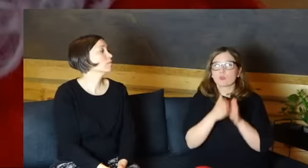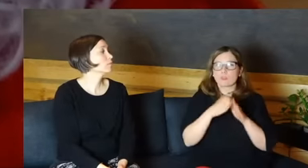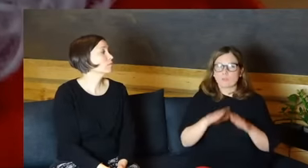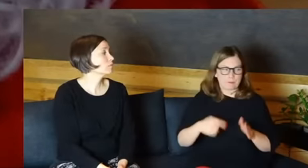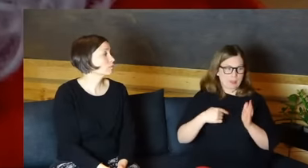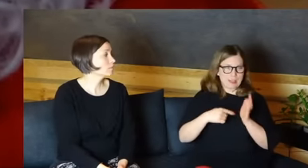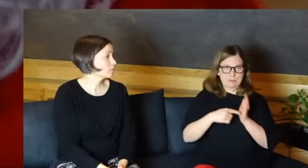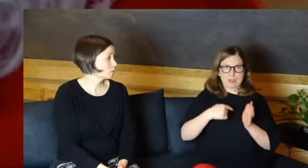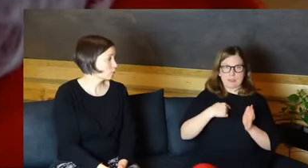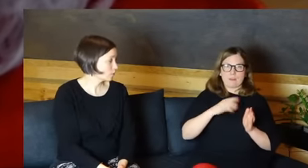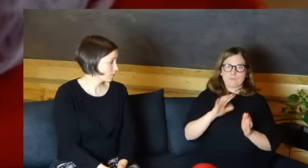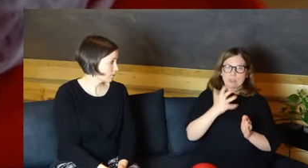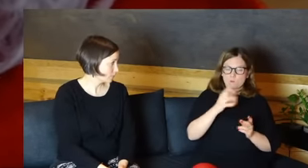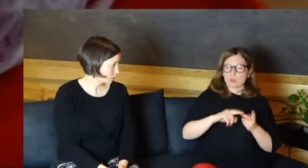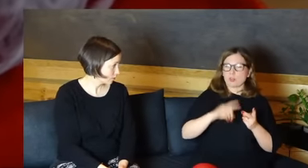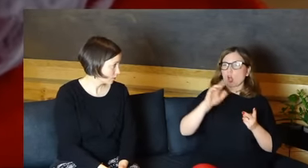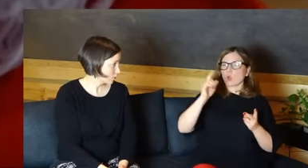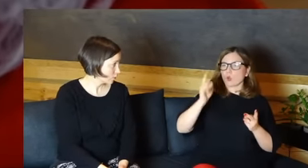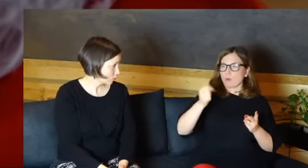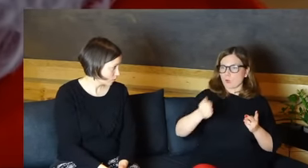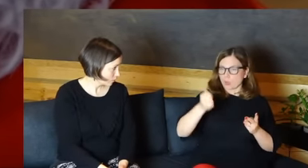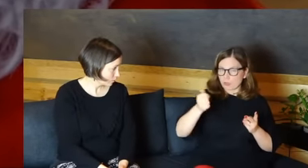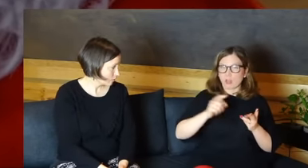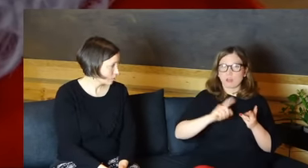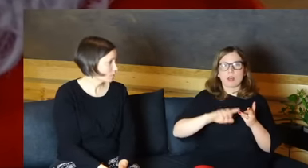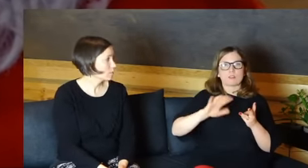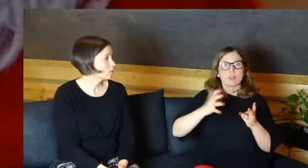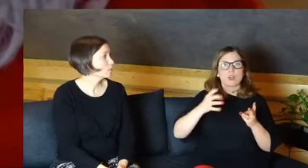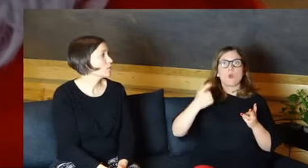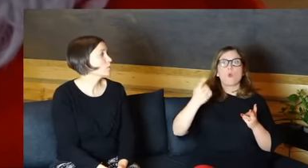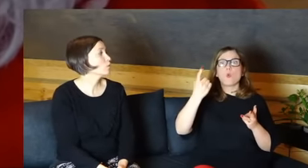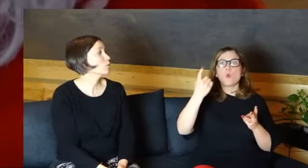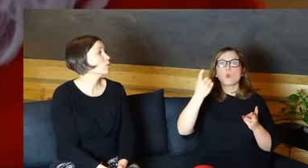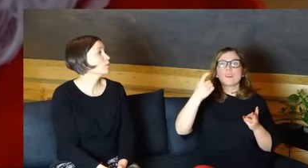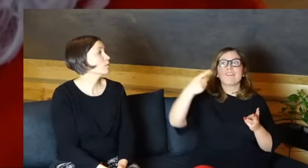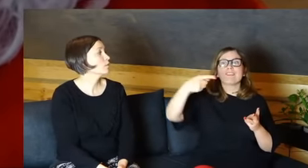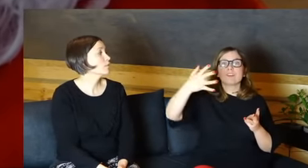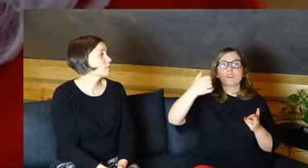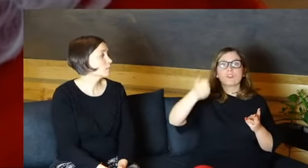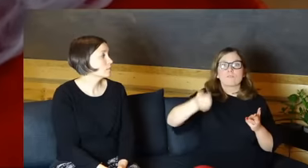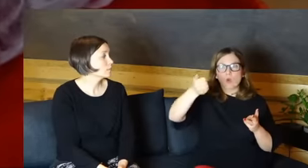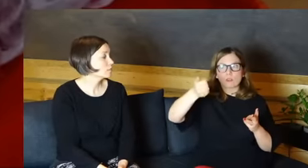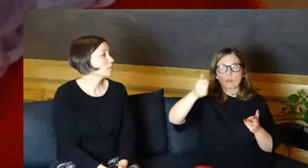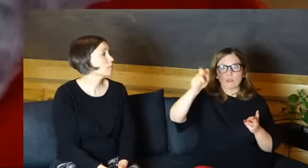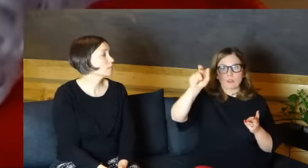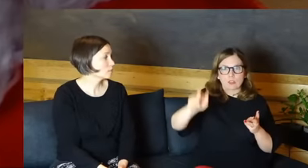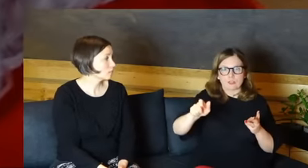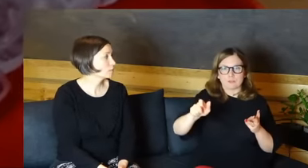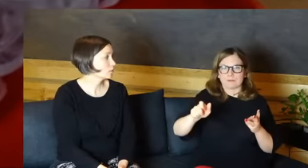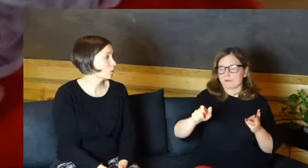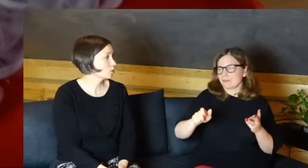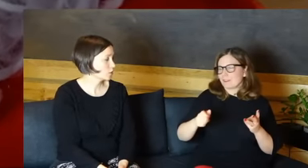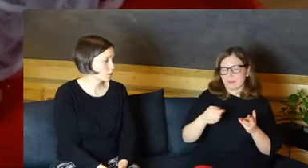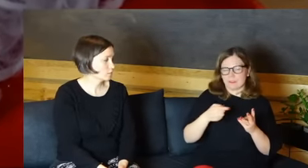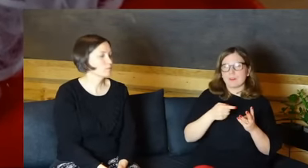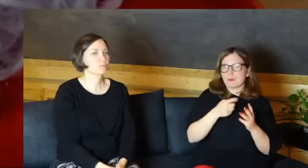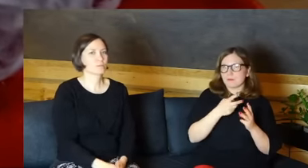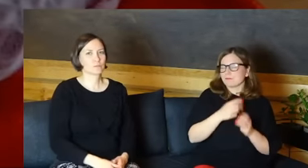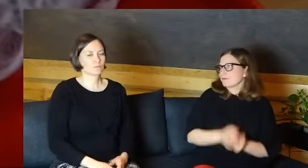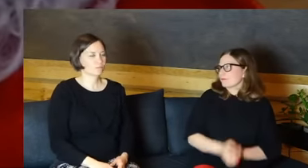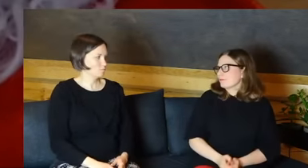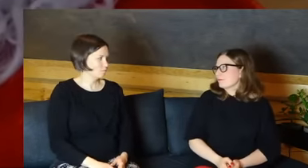5 vuotta, sitten on 10 vuotta ja sitten on myös yksi 15-vuotiaskin. Kyllä, pukki aina kiltit lapset ja